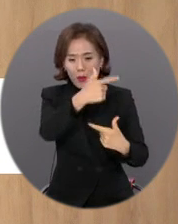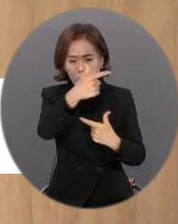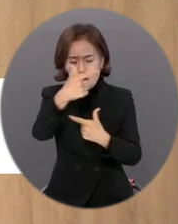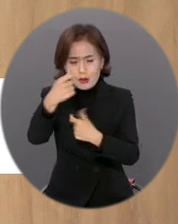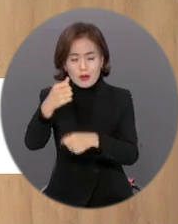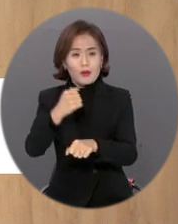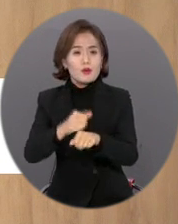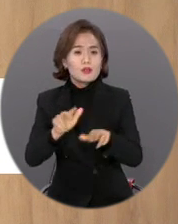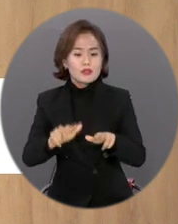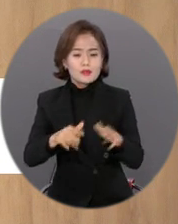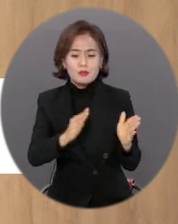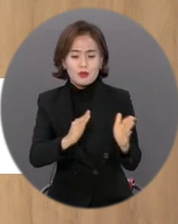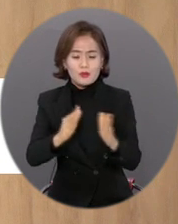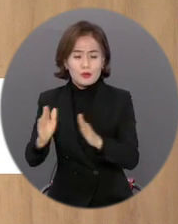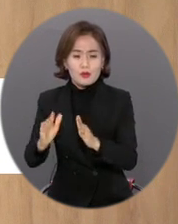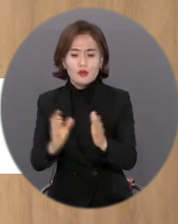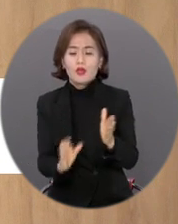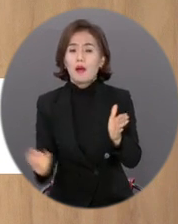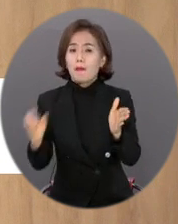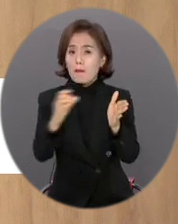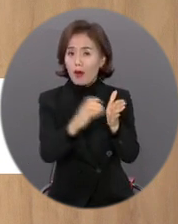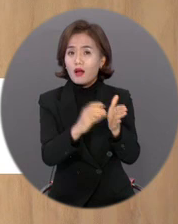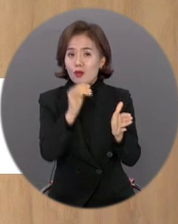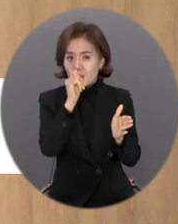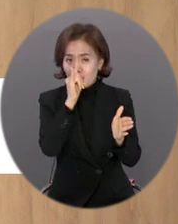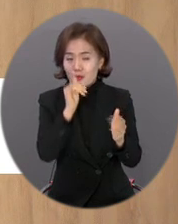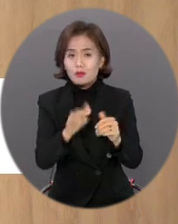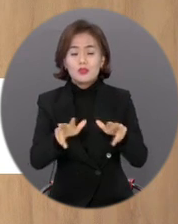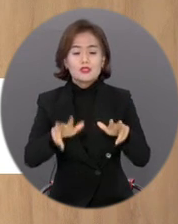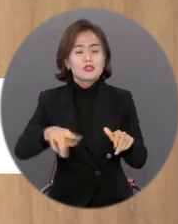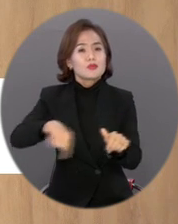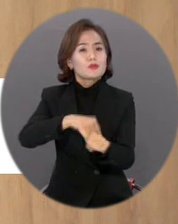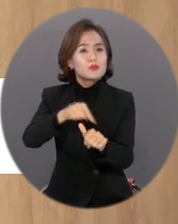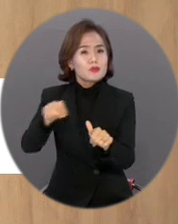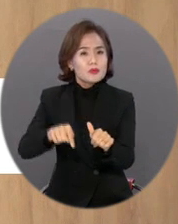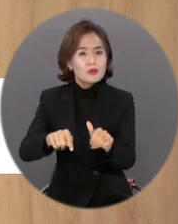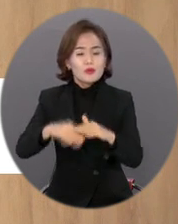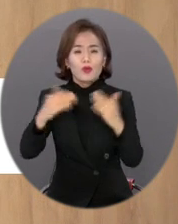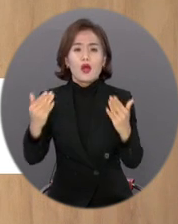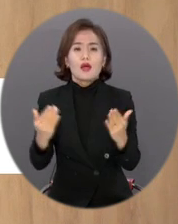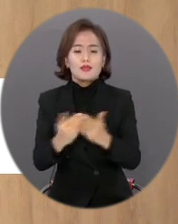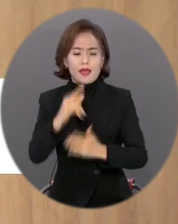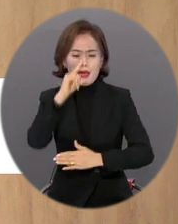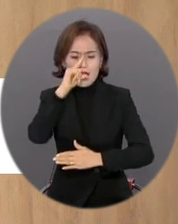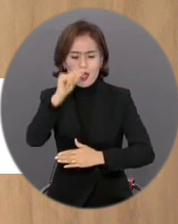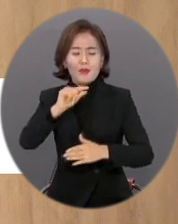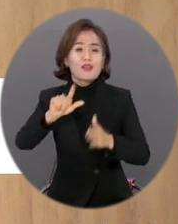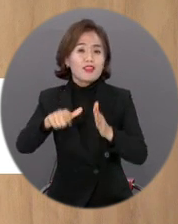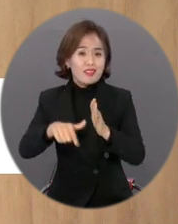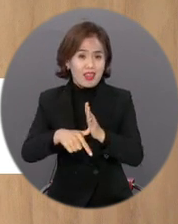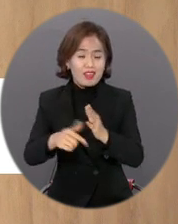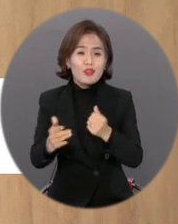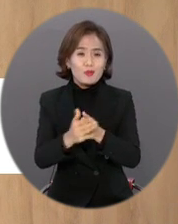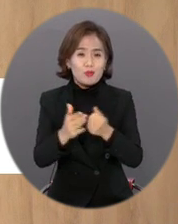다 지금 저희가 정리를 해서 업로드 다 시켰거든요. 지금 상황이 다들 너무 예민한